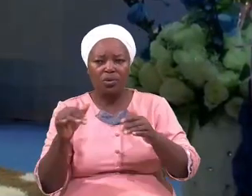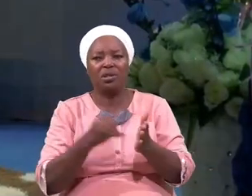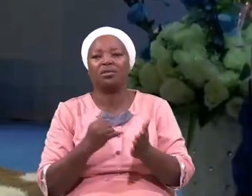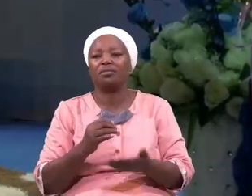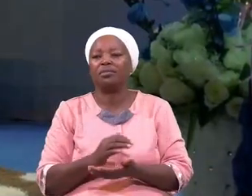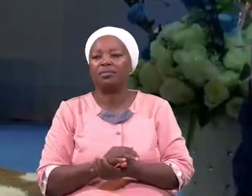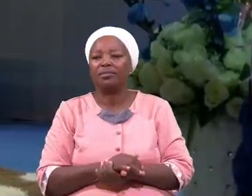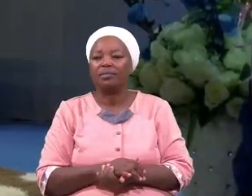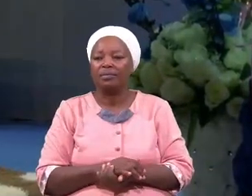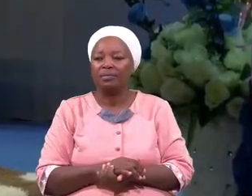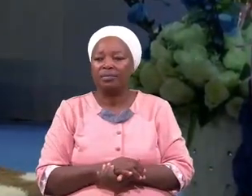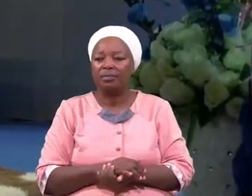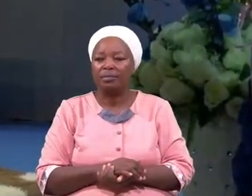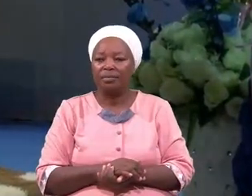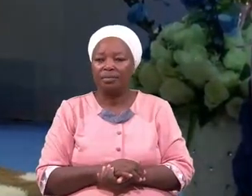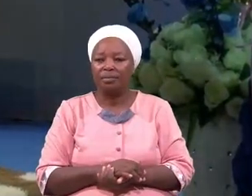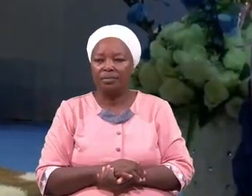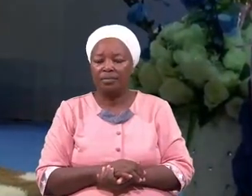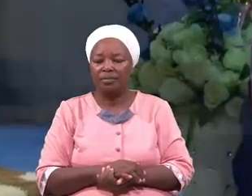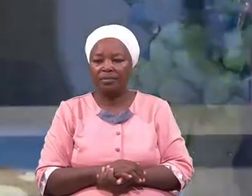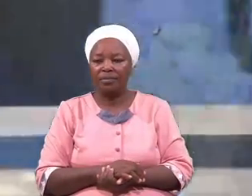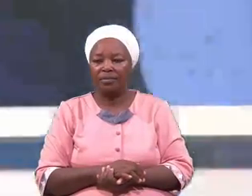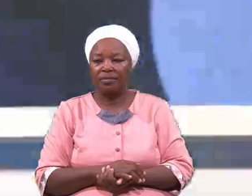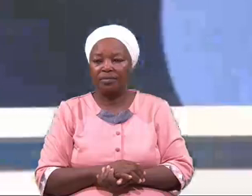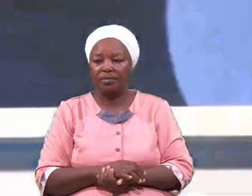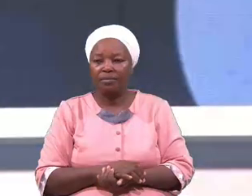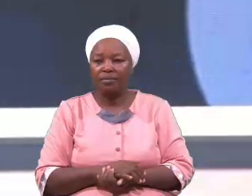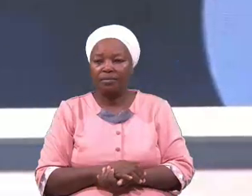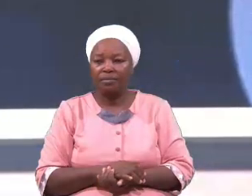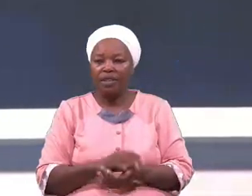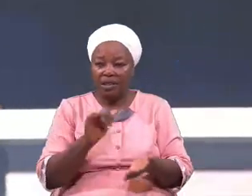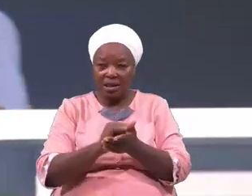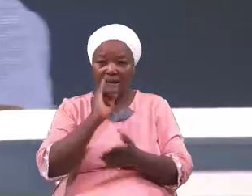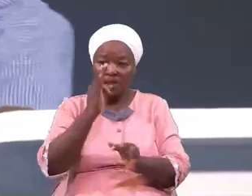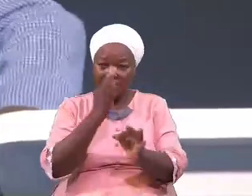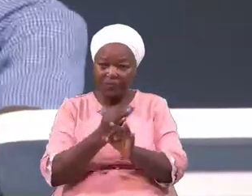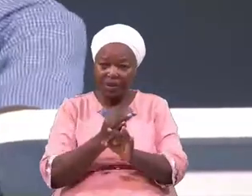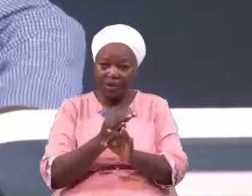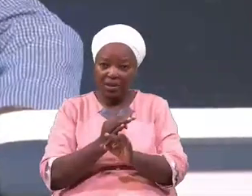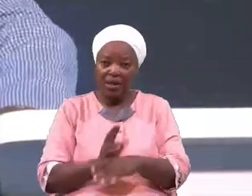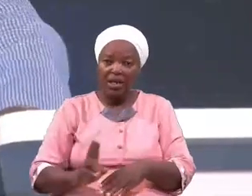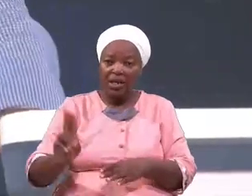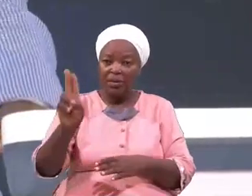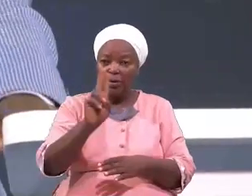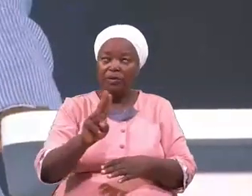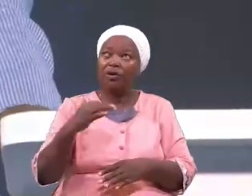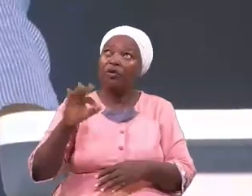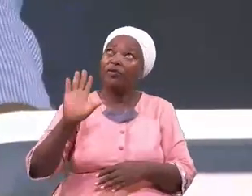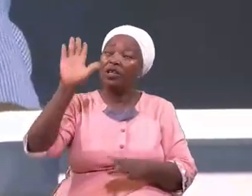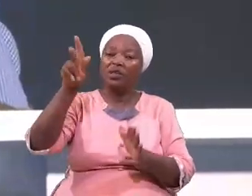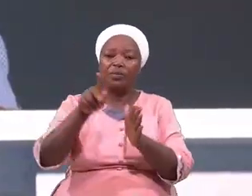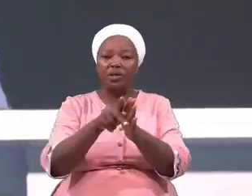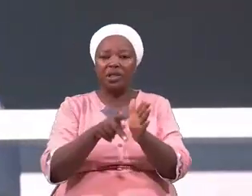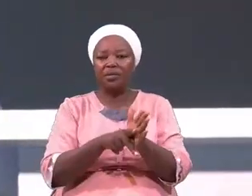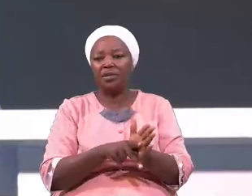Jean 2, 5 dit que sa mère dit au serviteur, faites ce qu'il vous dira. C'est la foi. C'est